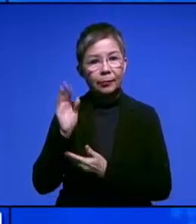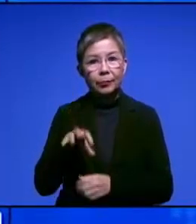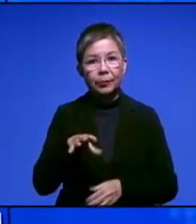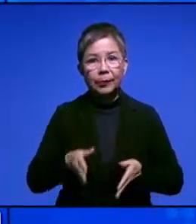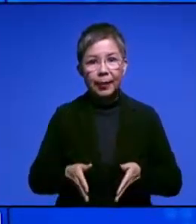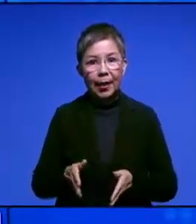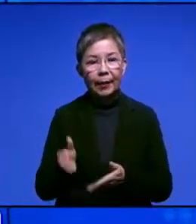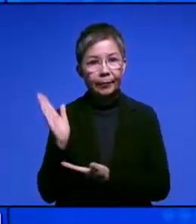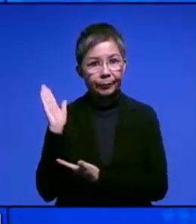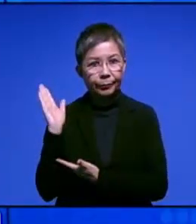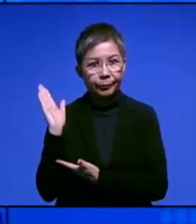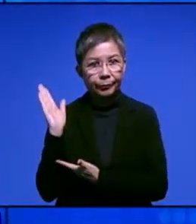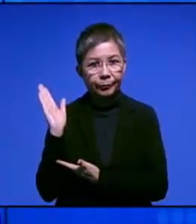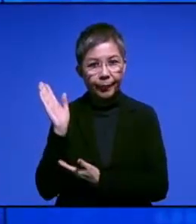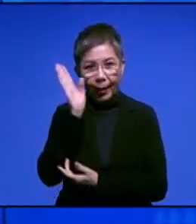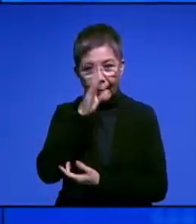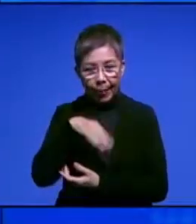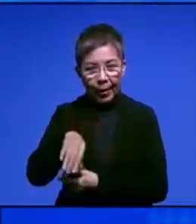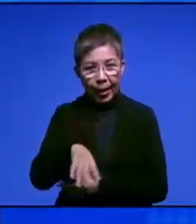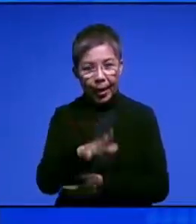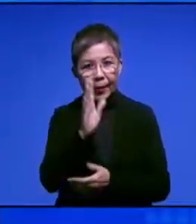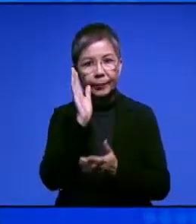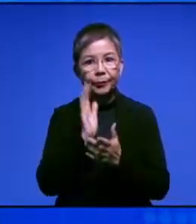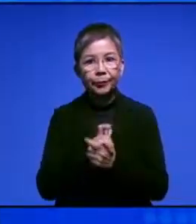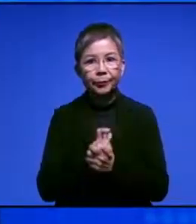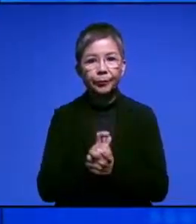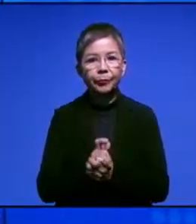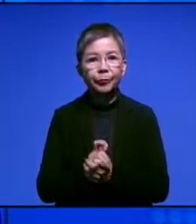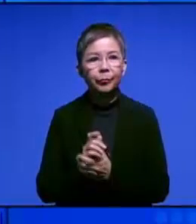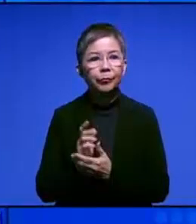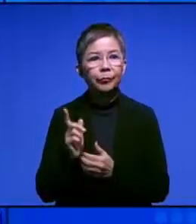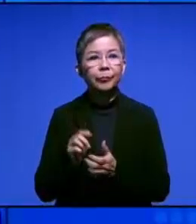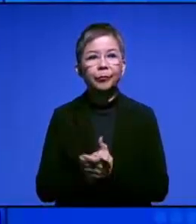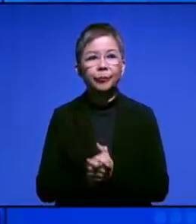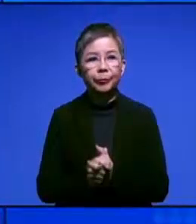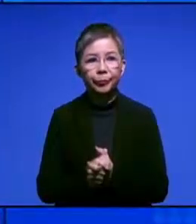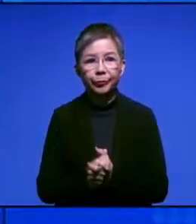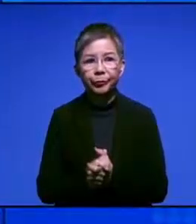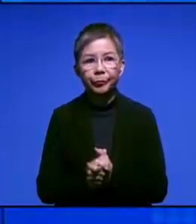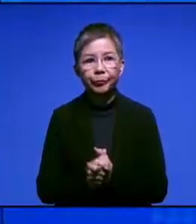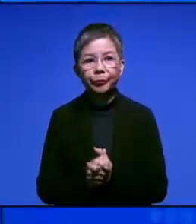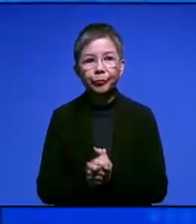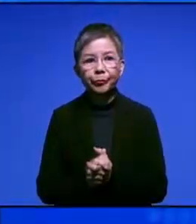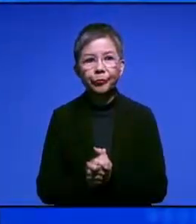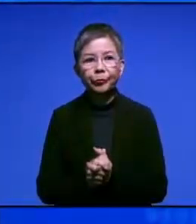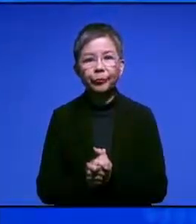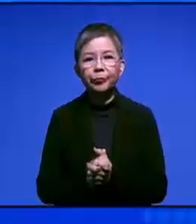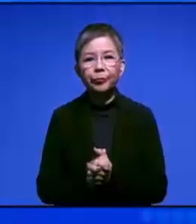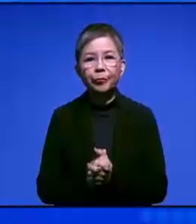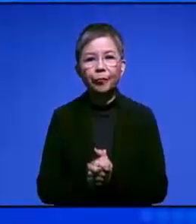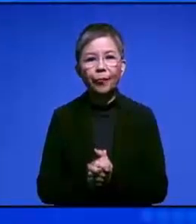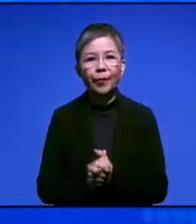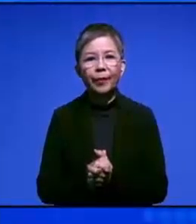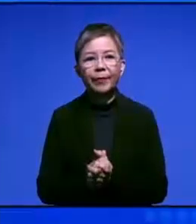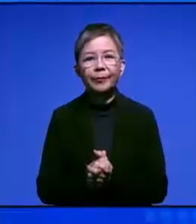Selatan Gajah Mada kemudian Hayam Wuruk Majapahit Sisingamangaraja hingga ke Jalan Balikpapan Kyai